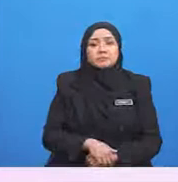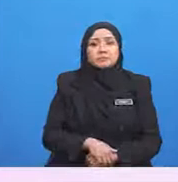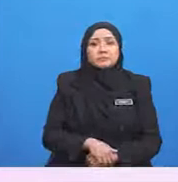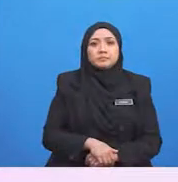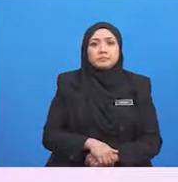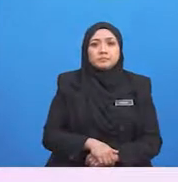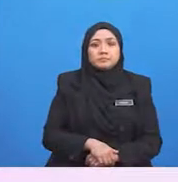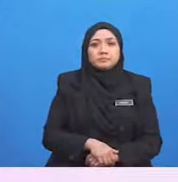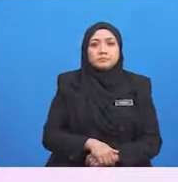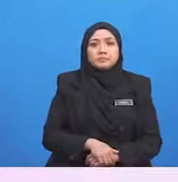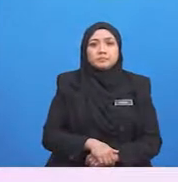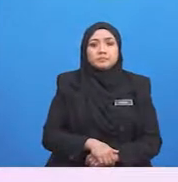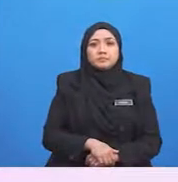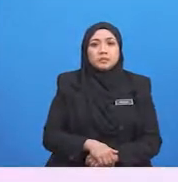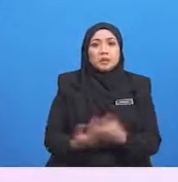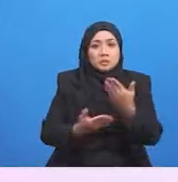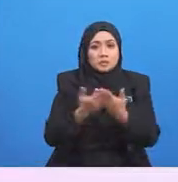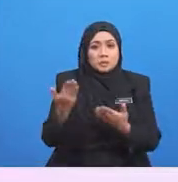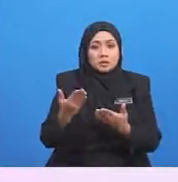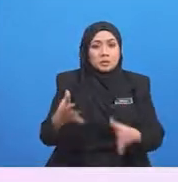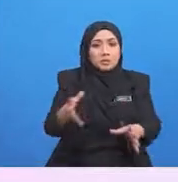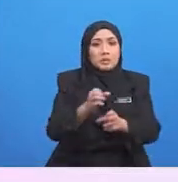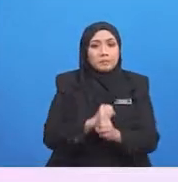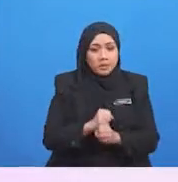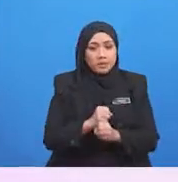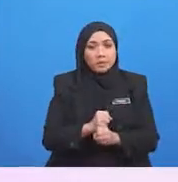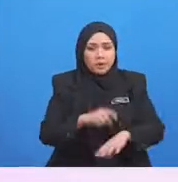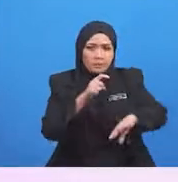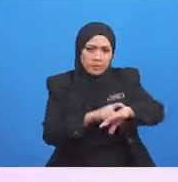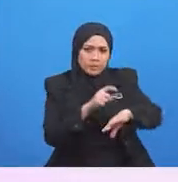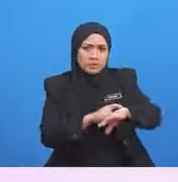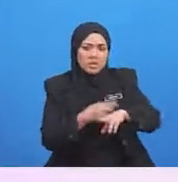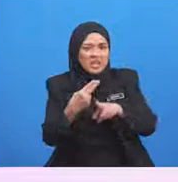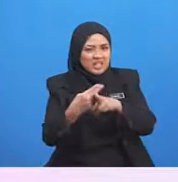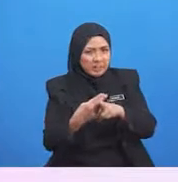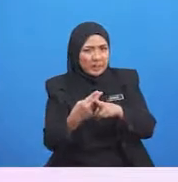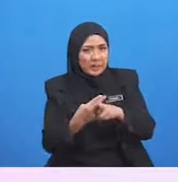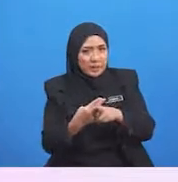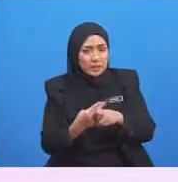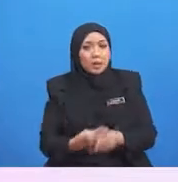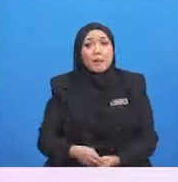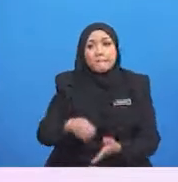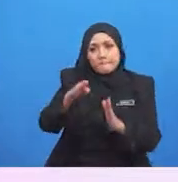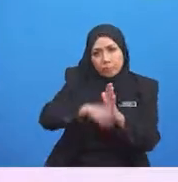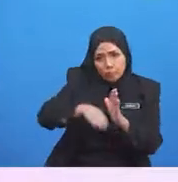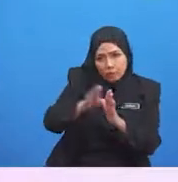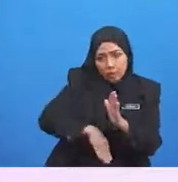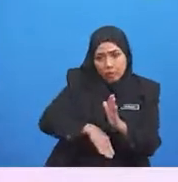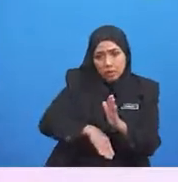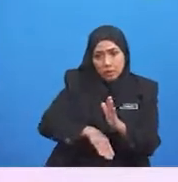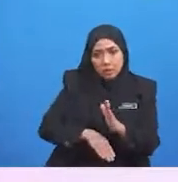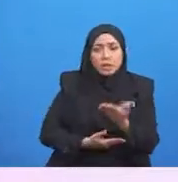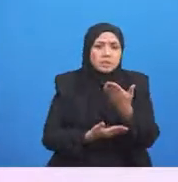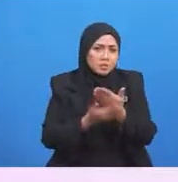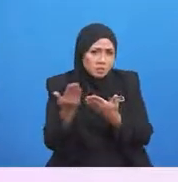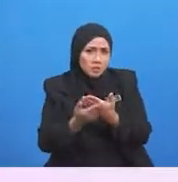yang diperolehi dalam jangka masa singkat dan kerap dibeli oleh pengguna kerana harganya yang murah. Selain itu, ia